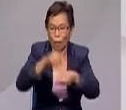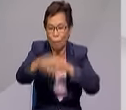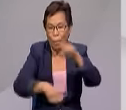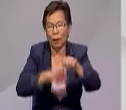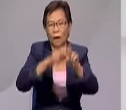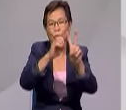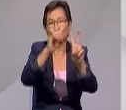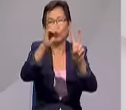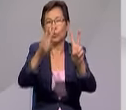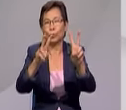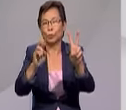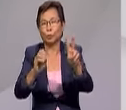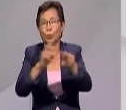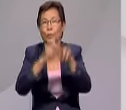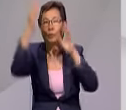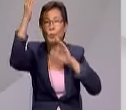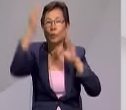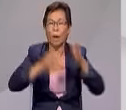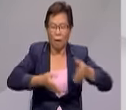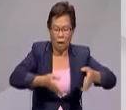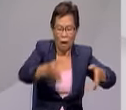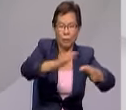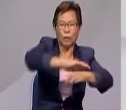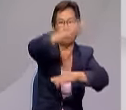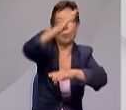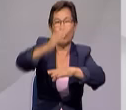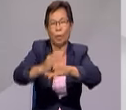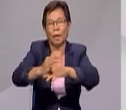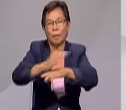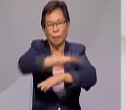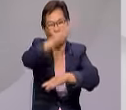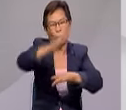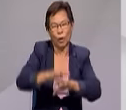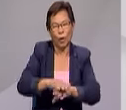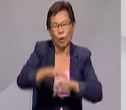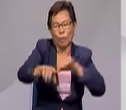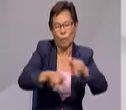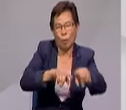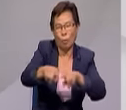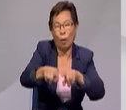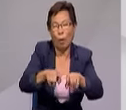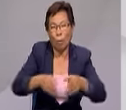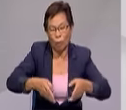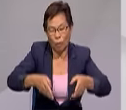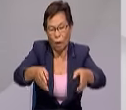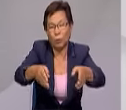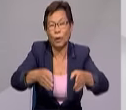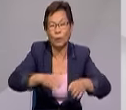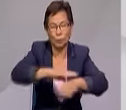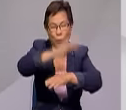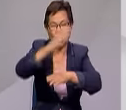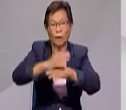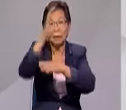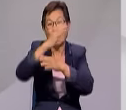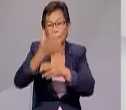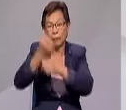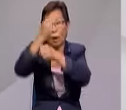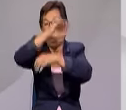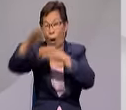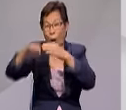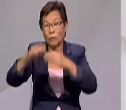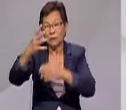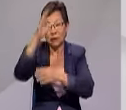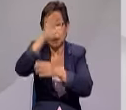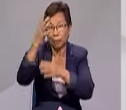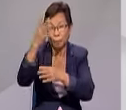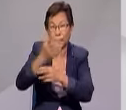2020 di Malaysia. Dengan laluan kebanyakannya berbukit, perlumbaan yang dinamakan Pokok Dark Race itu bukan sahaja mencari pemenang keseluruhan tetapi